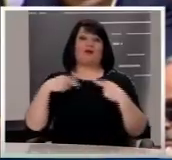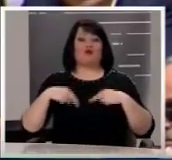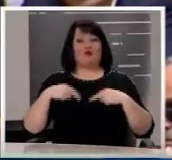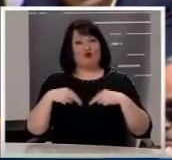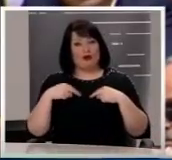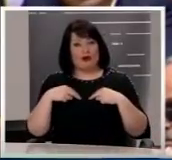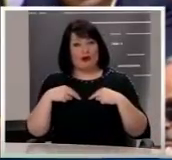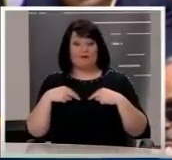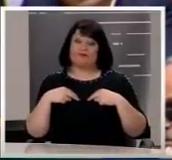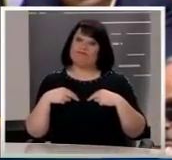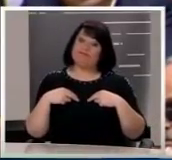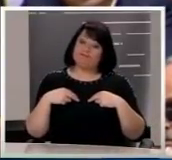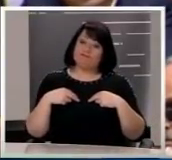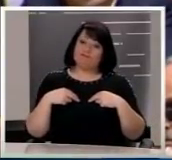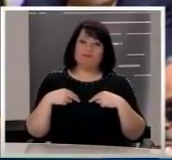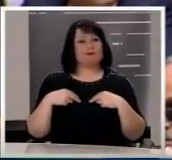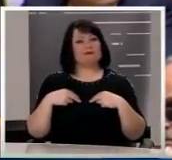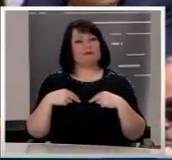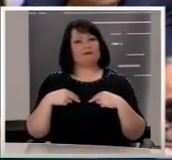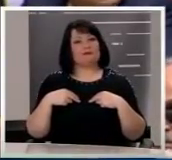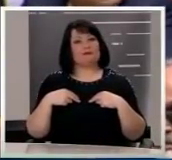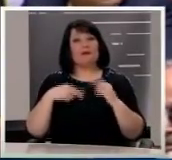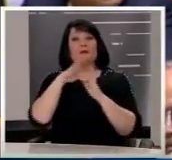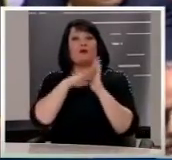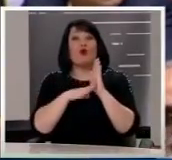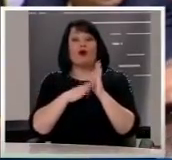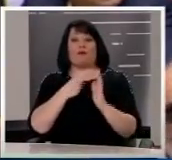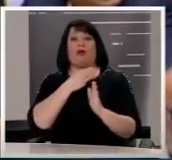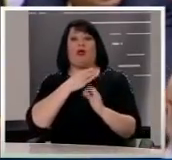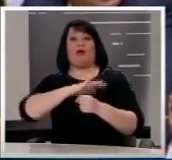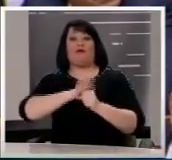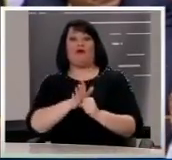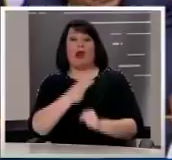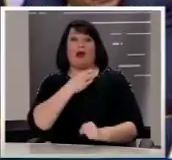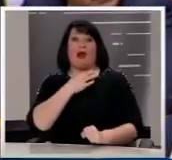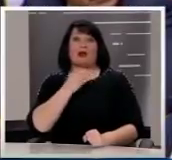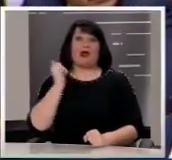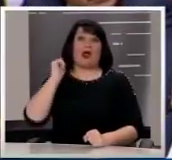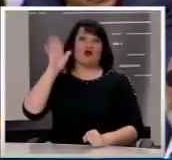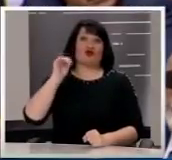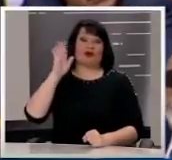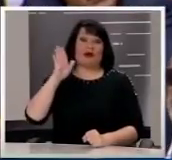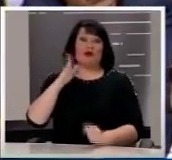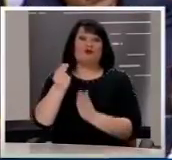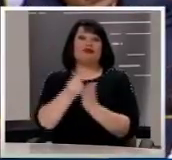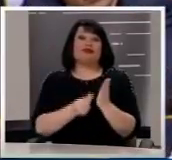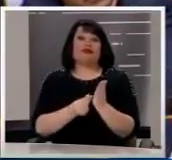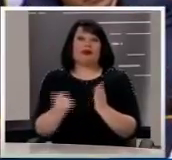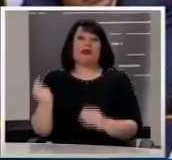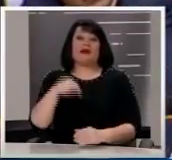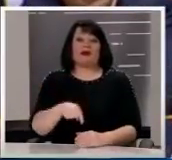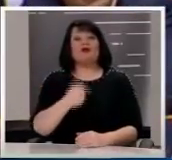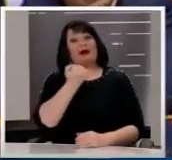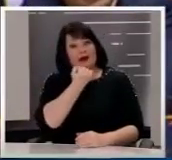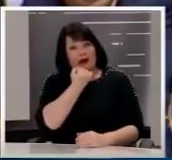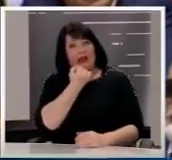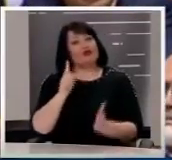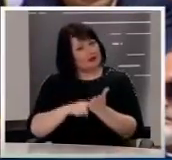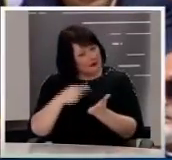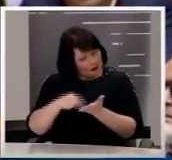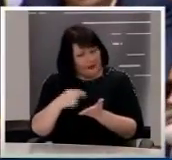οι οποίοι όμως το βεβαρημένο πρόγραμμά τους, η ανάγκη να βρίσκονται στο εξωτερικό, τους αναγκάζει πολλές φορές να μην έρχονται, είναι λάθος και πρέπει